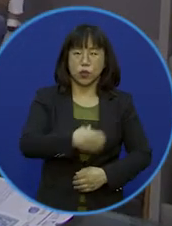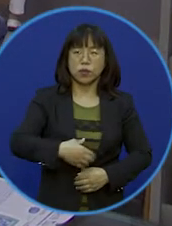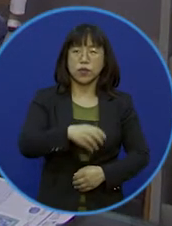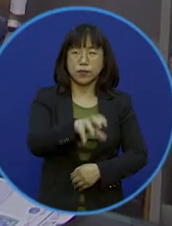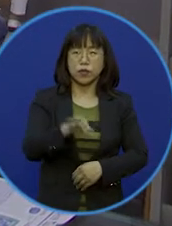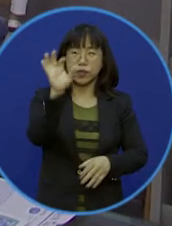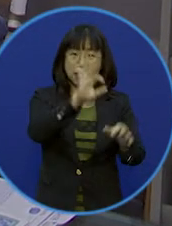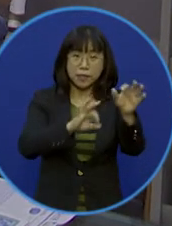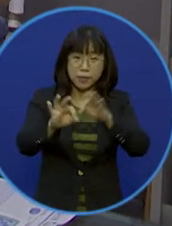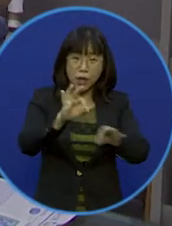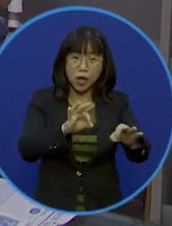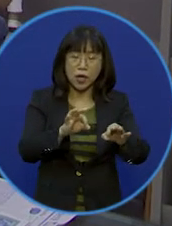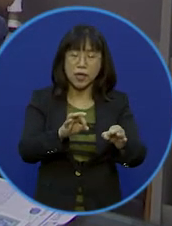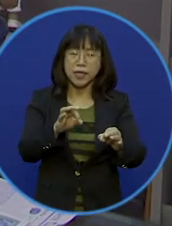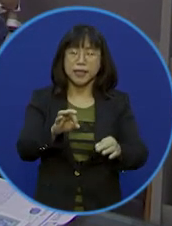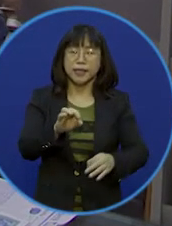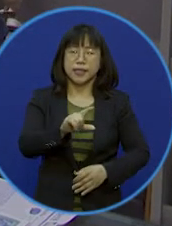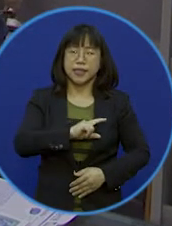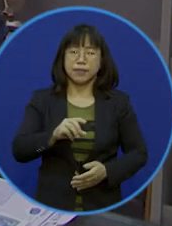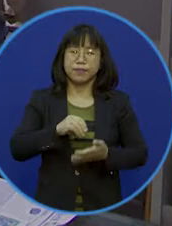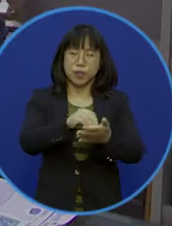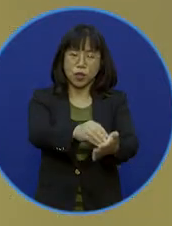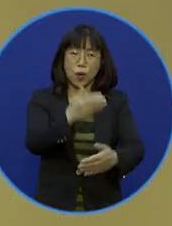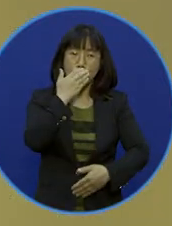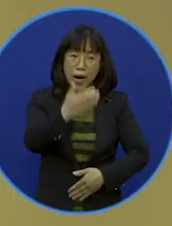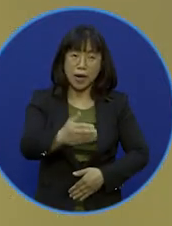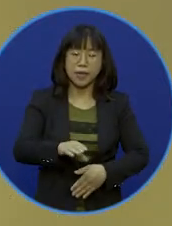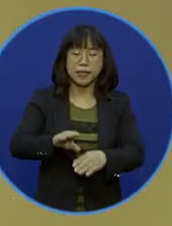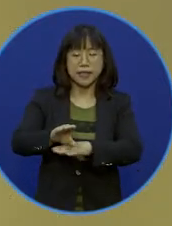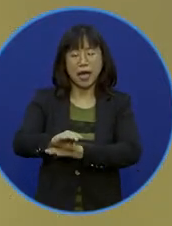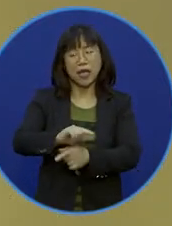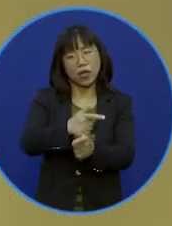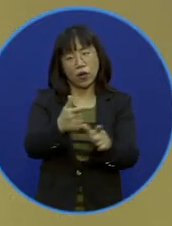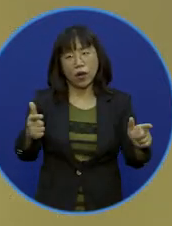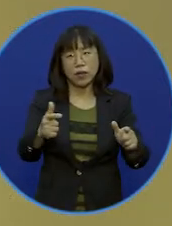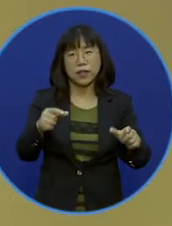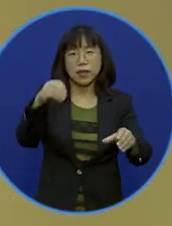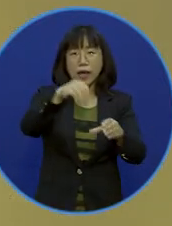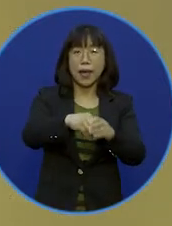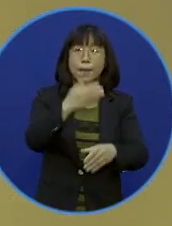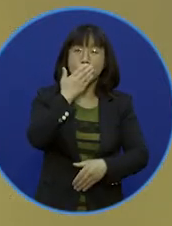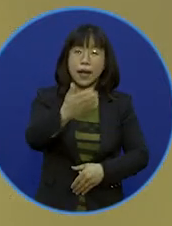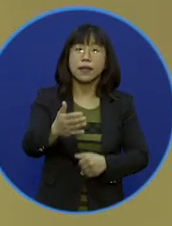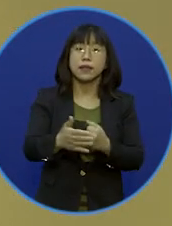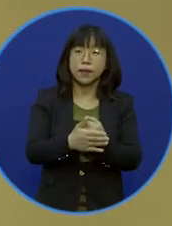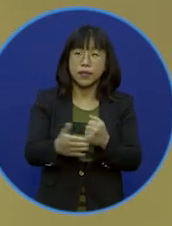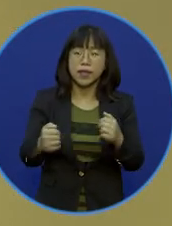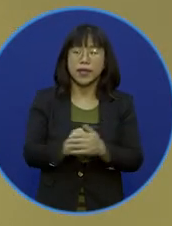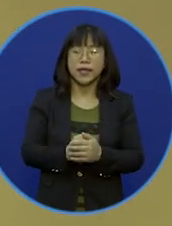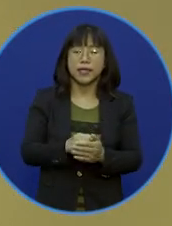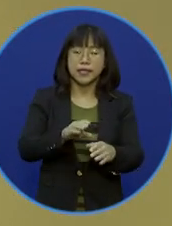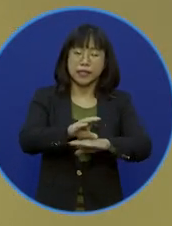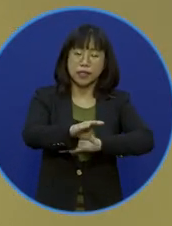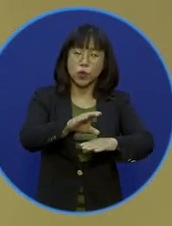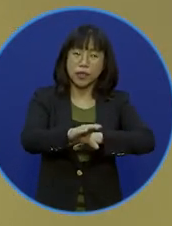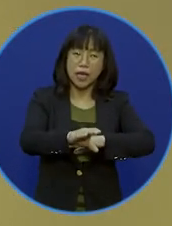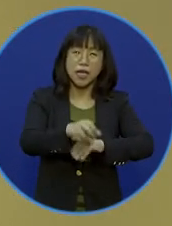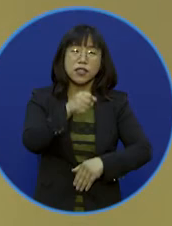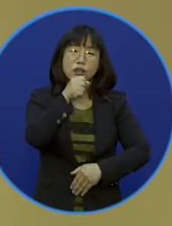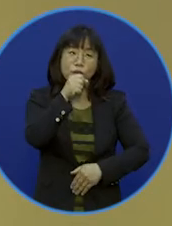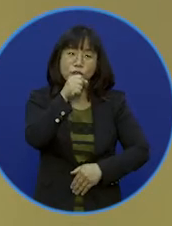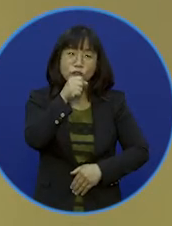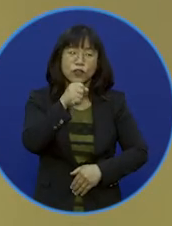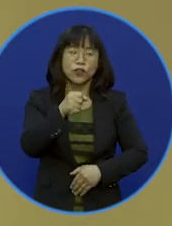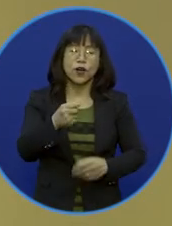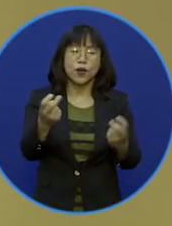가입하고 실적 등록을 할 수 있습니다 한 사람이 여러 대의 차량도 가입 가능한 미세먼지 저감을 위해 시행하는